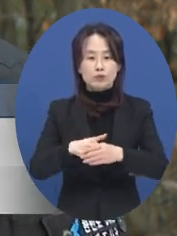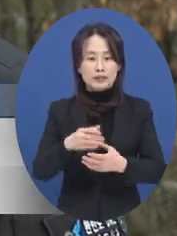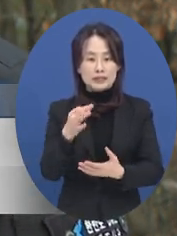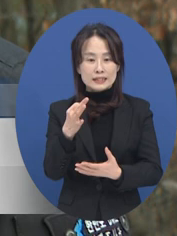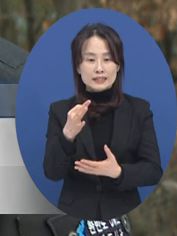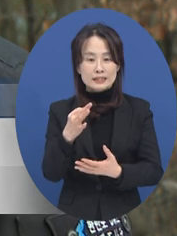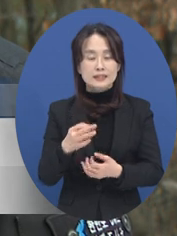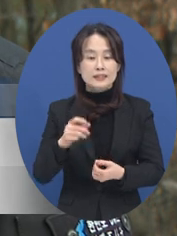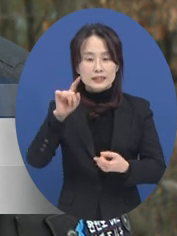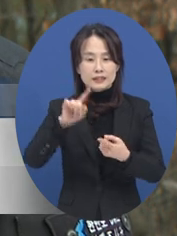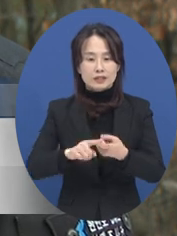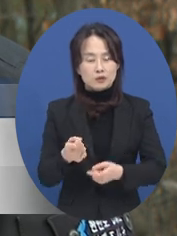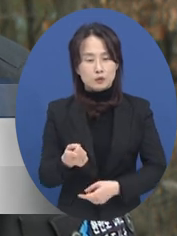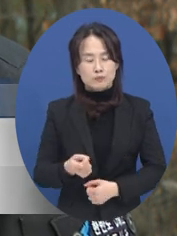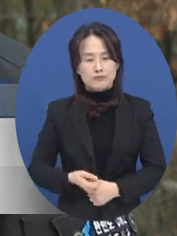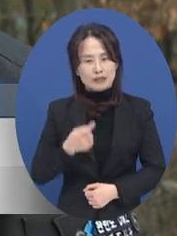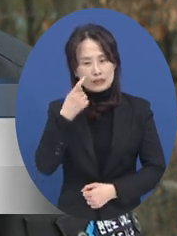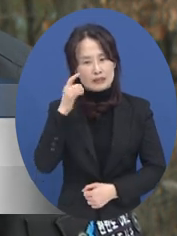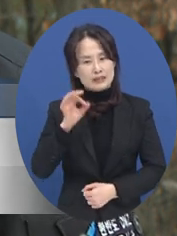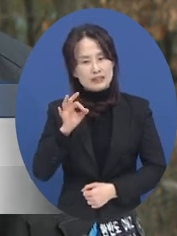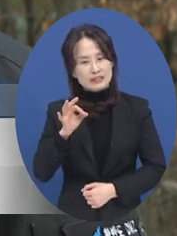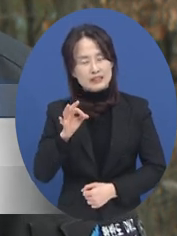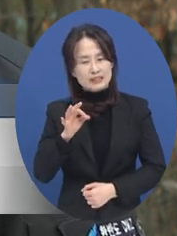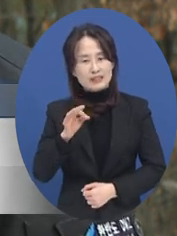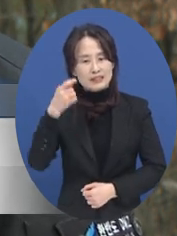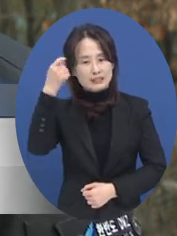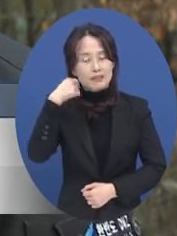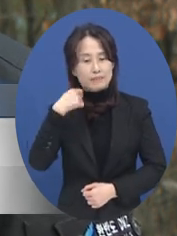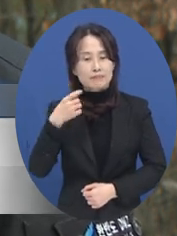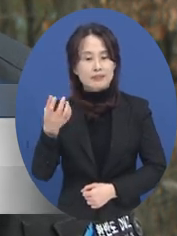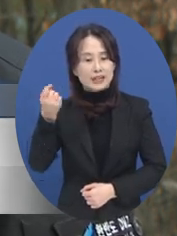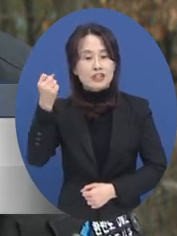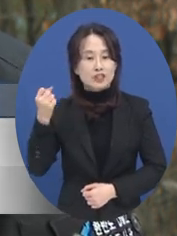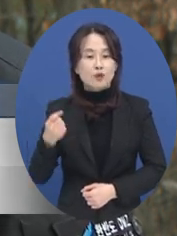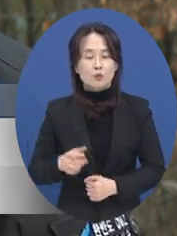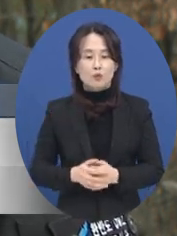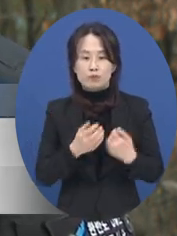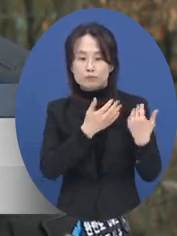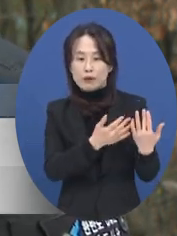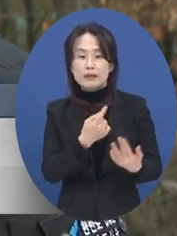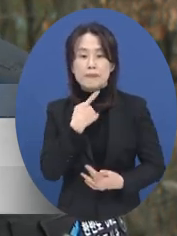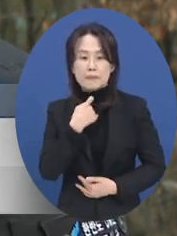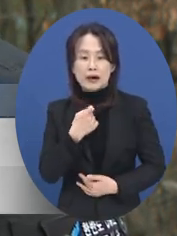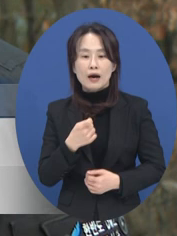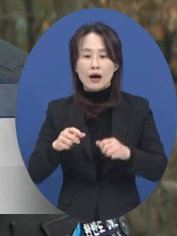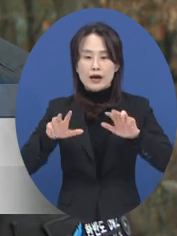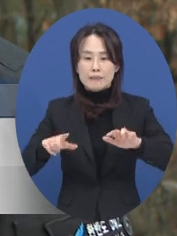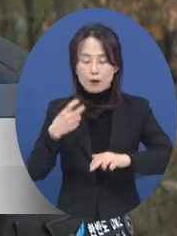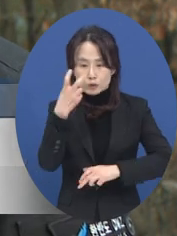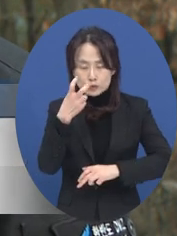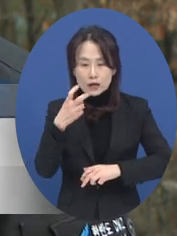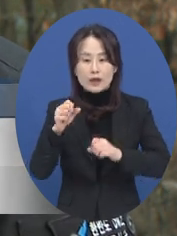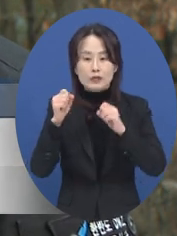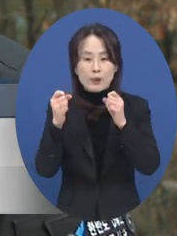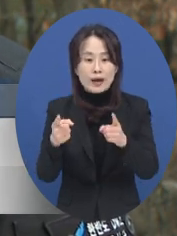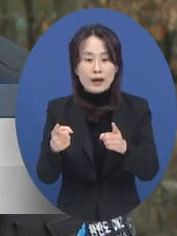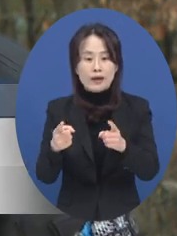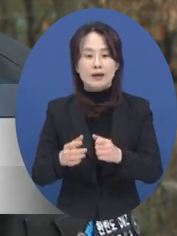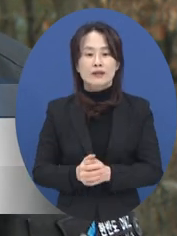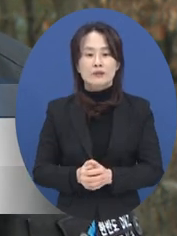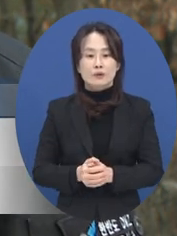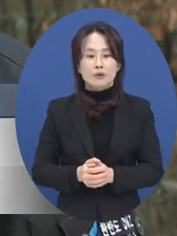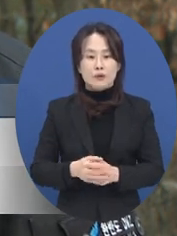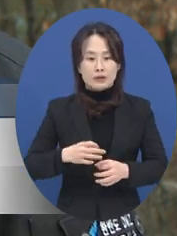문화적인 가치 이런 부분에 대해서 좀 과소평가되기도 했었고 좀 방치된 부분도 있었었습니다. 예, 이번에 조사를